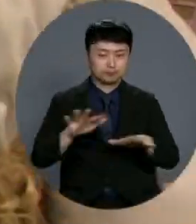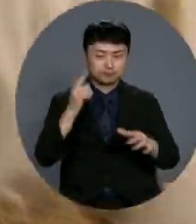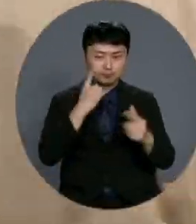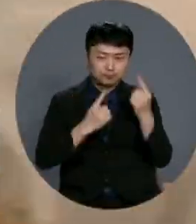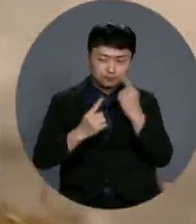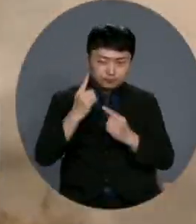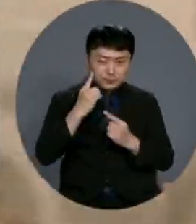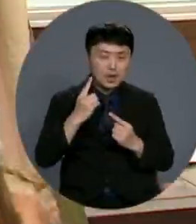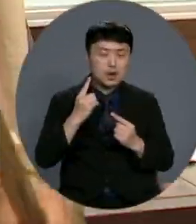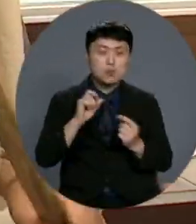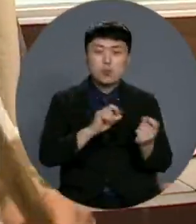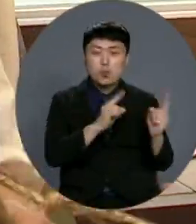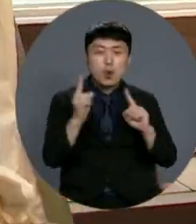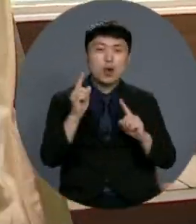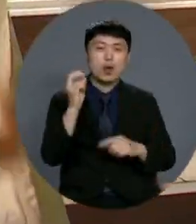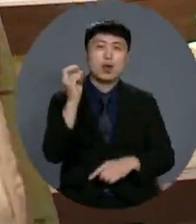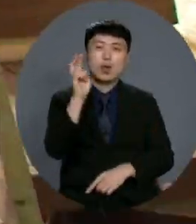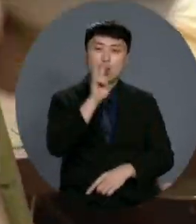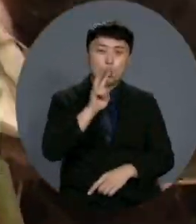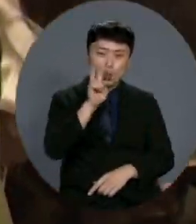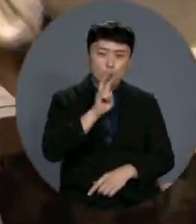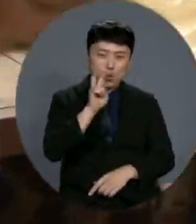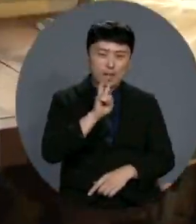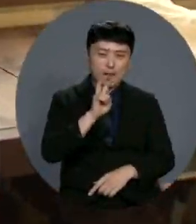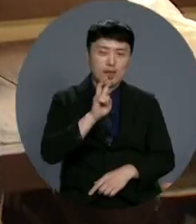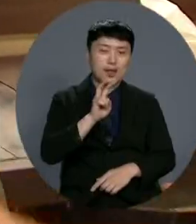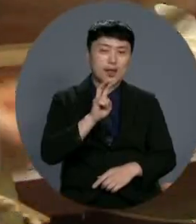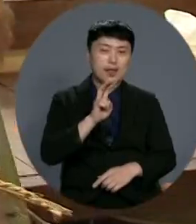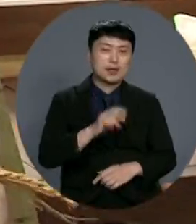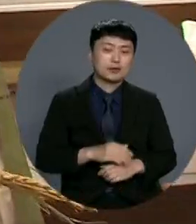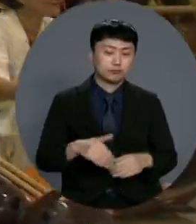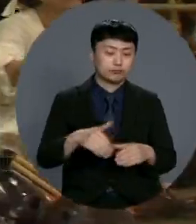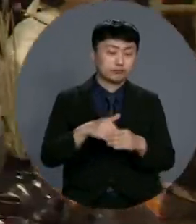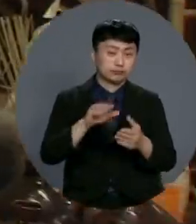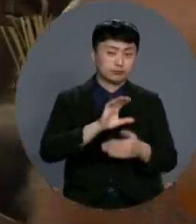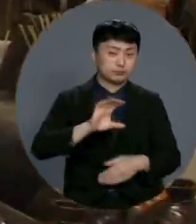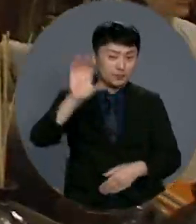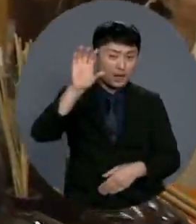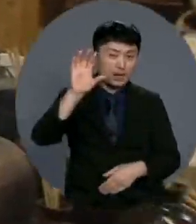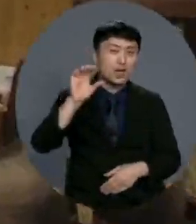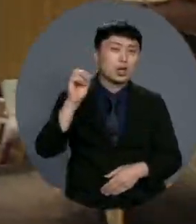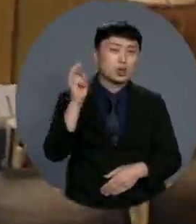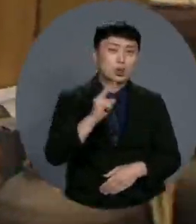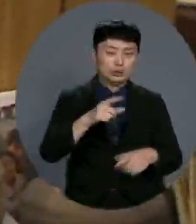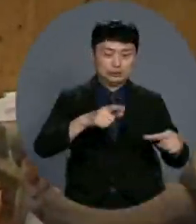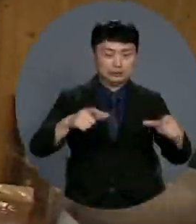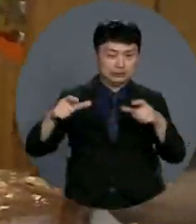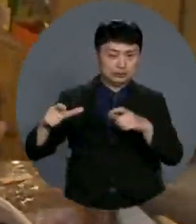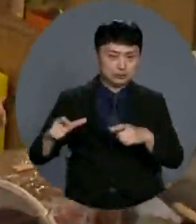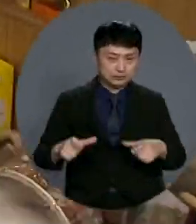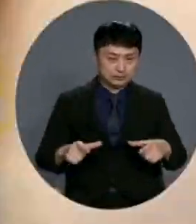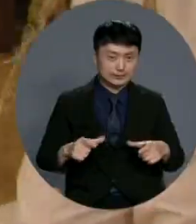상처를 씻기 위해 다시 부르기 시작한 흥해 농요가 문화재 등록 추진과 함께 지역